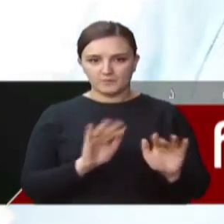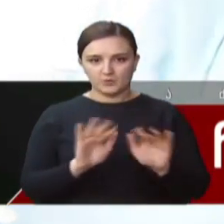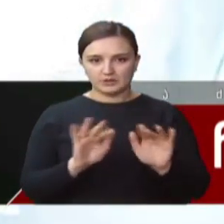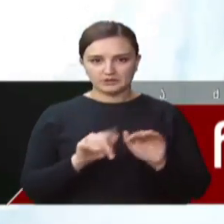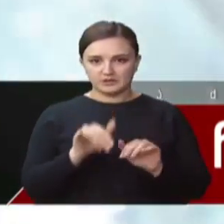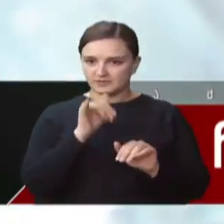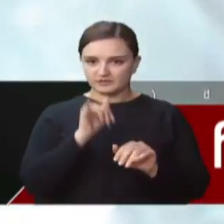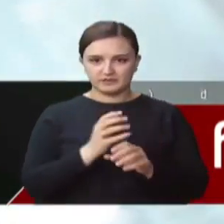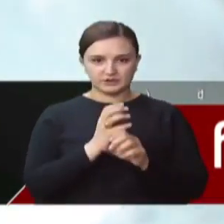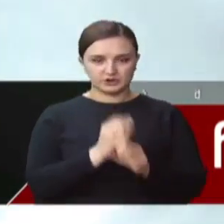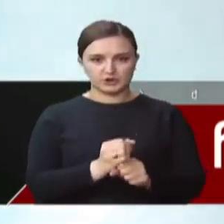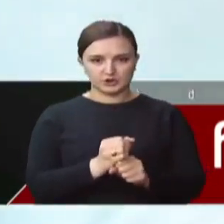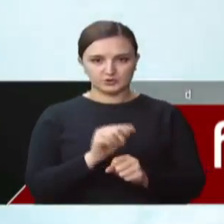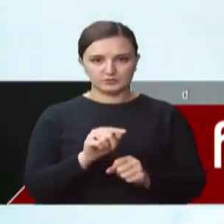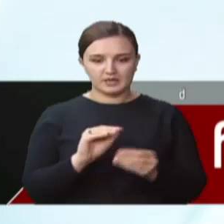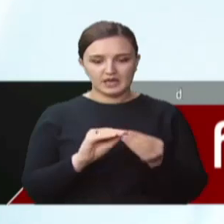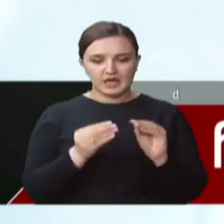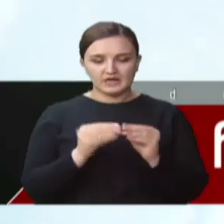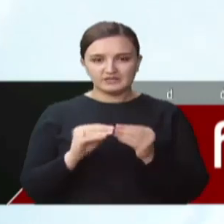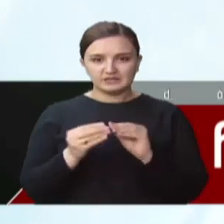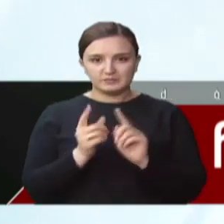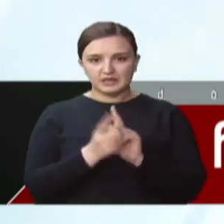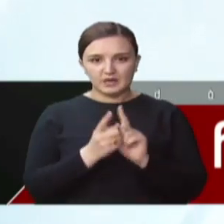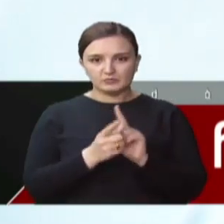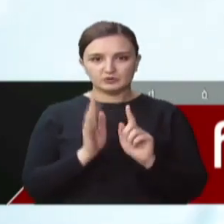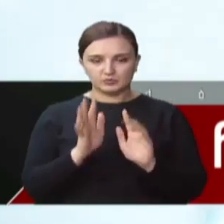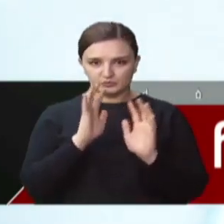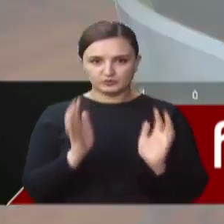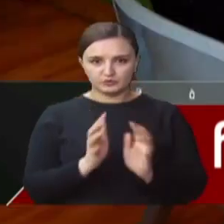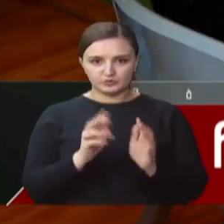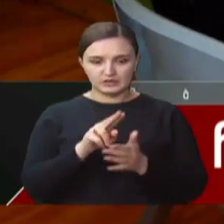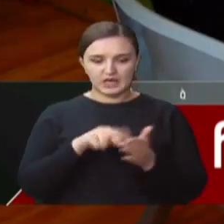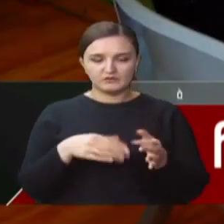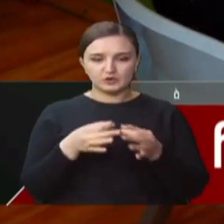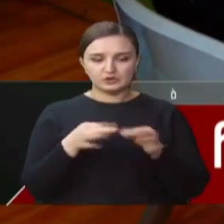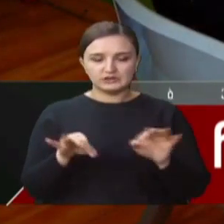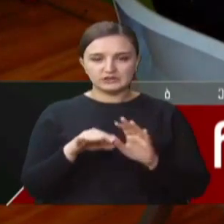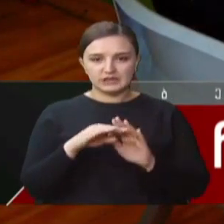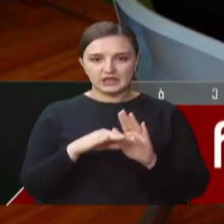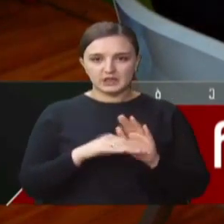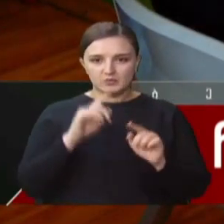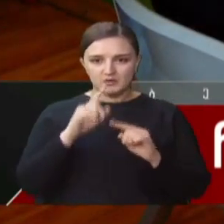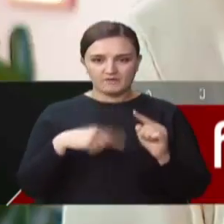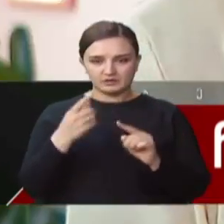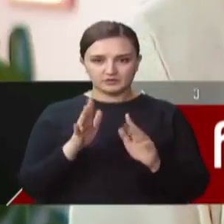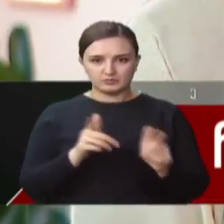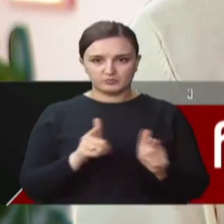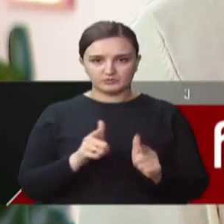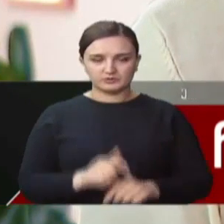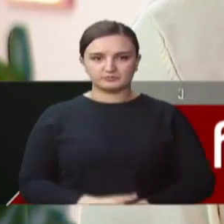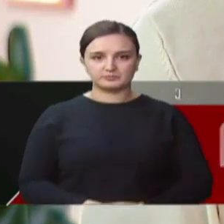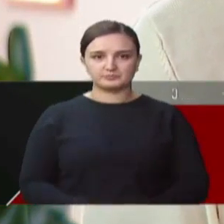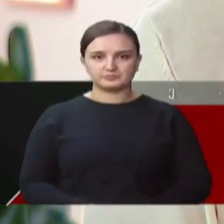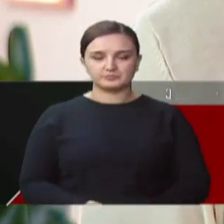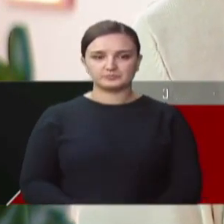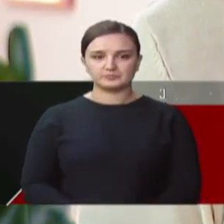ar sheezghudebat da paralelurad kharvezebis gamostsorebaze mouzevt zrunva. Autorizatsiis ganregi momoval tsels momzatdeba. Ეს არის